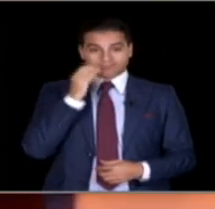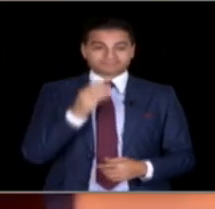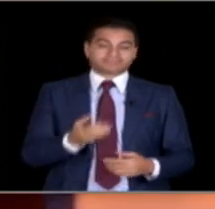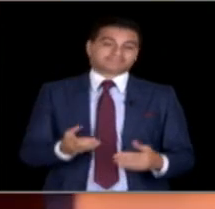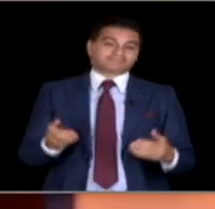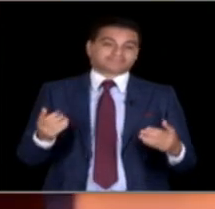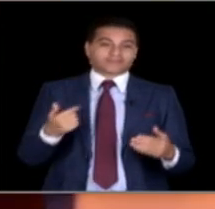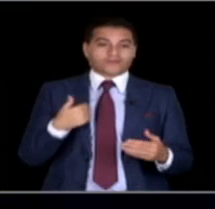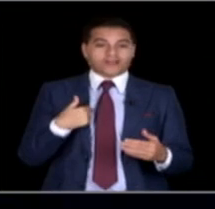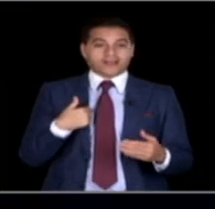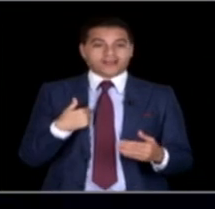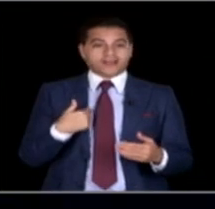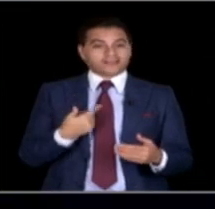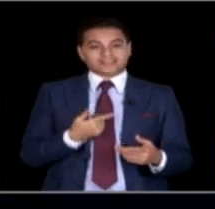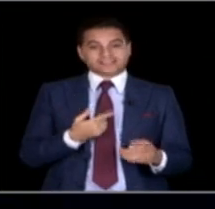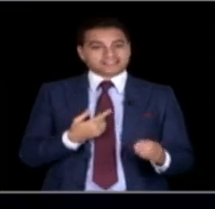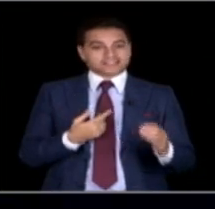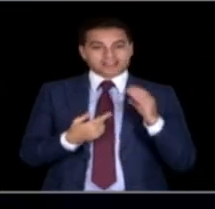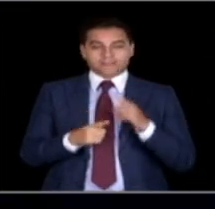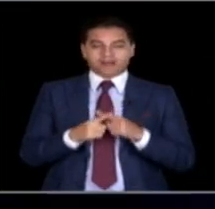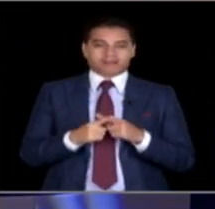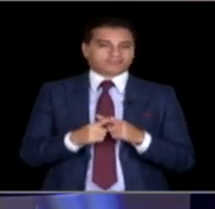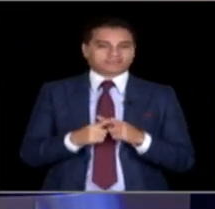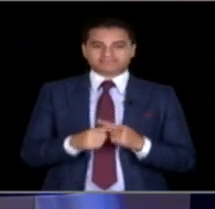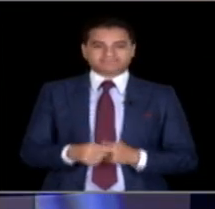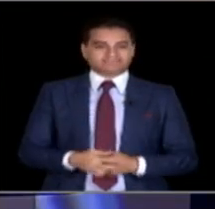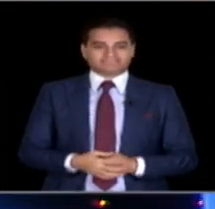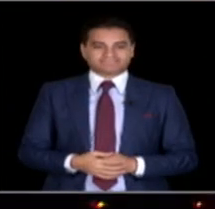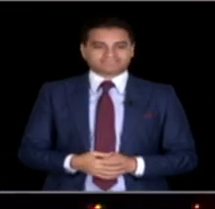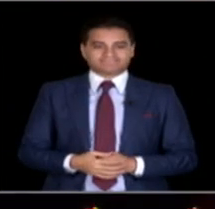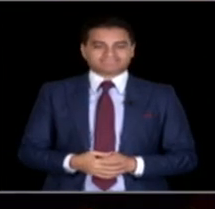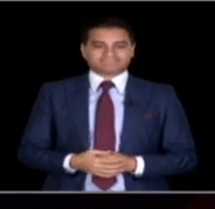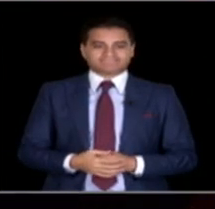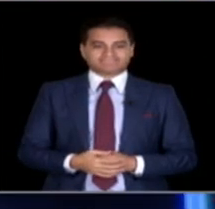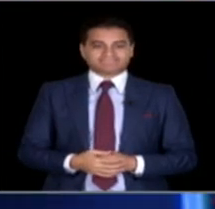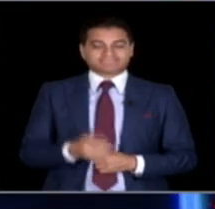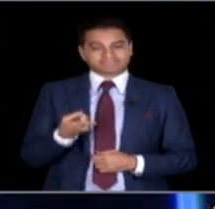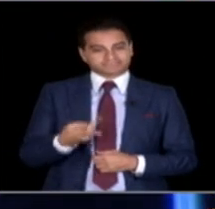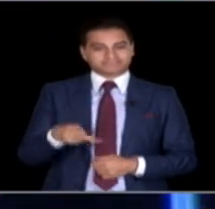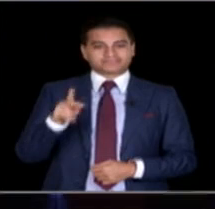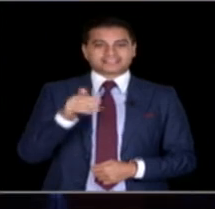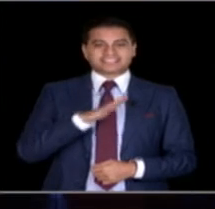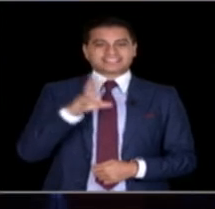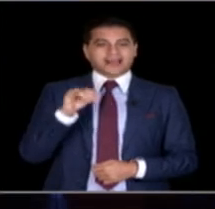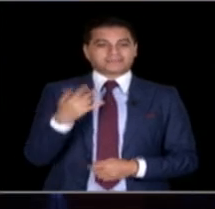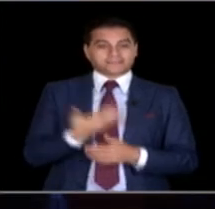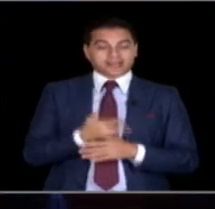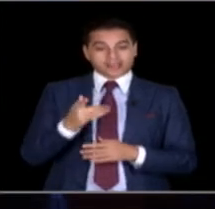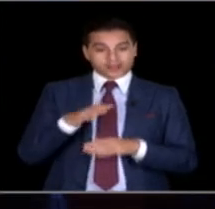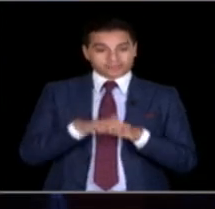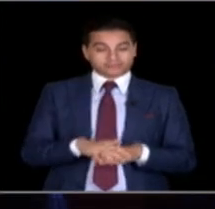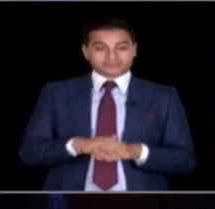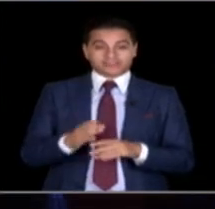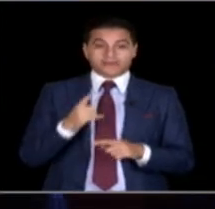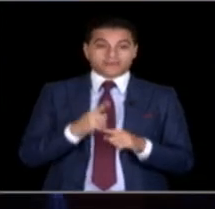كمان. الإمارات إجابة خاطئة. محظوظ يا إسلام، لأنك لو كنت دست